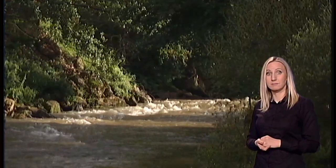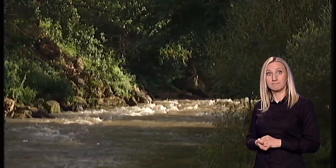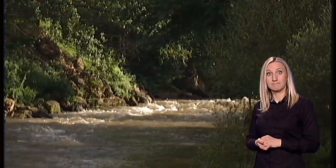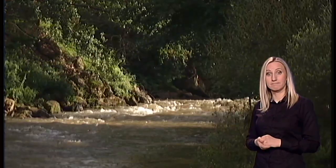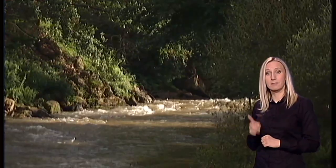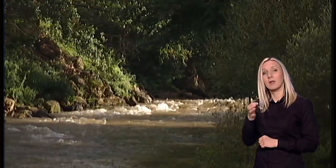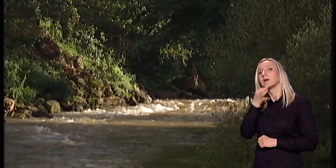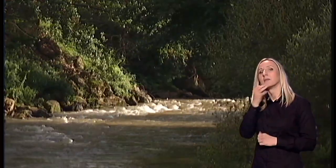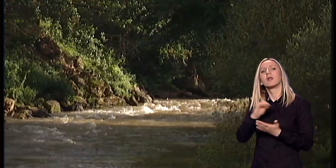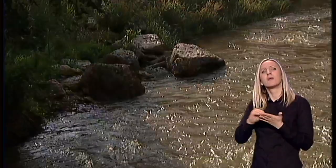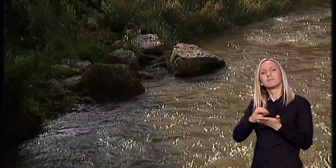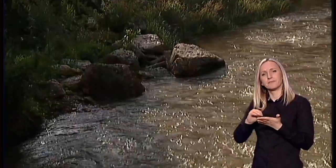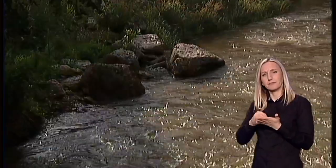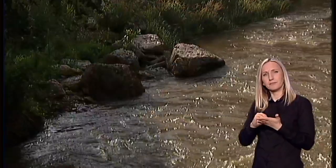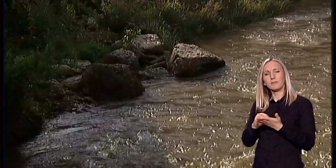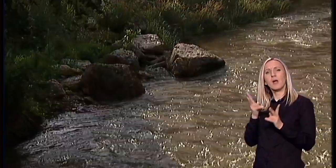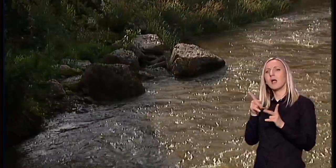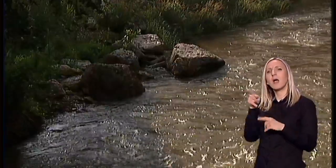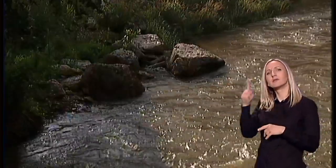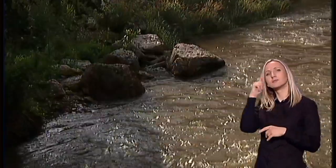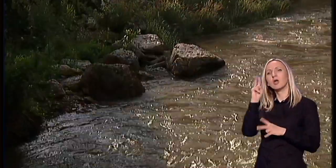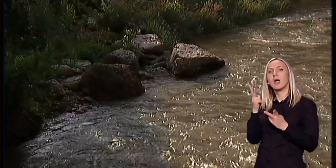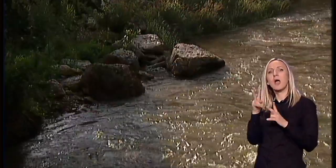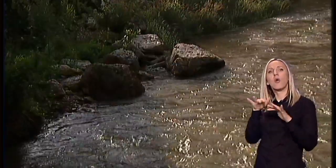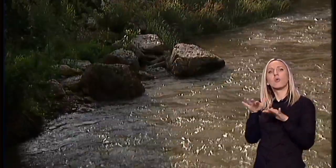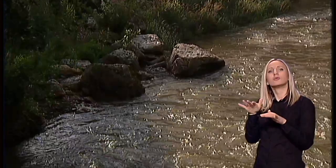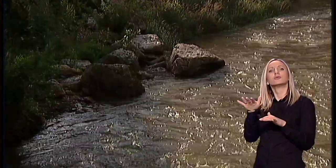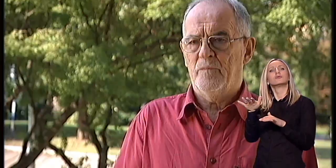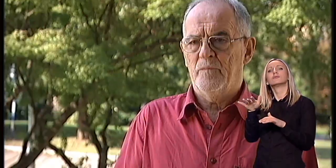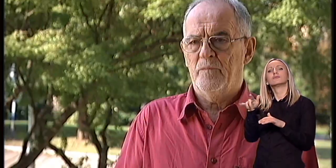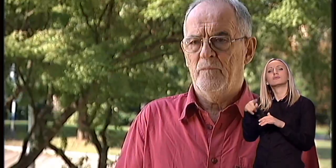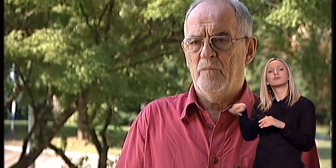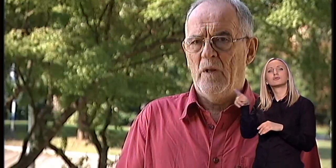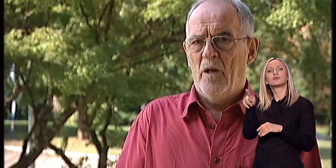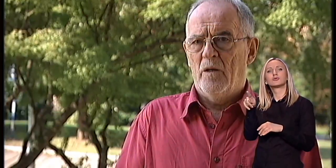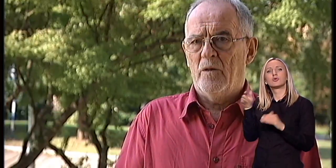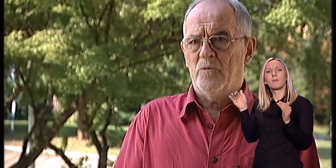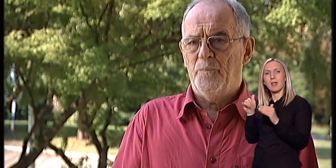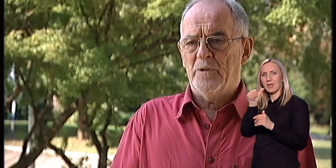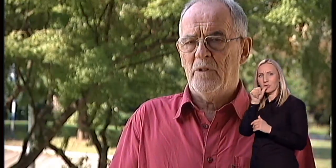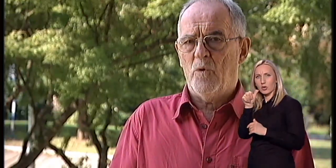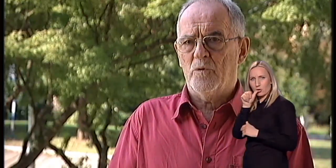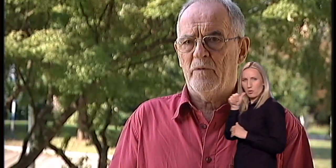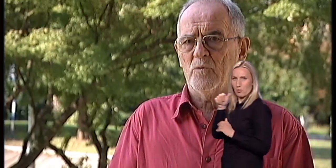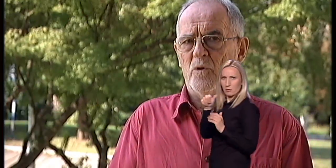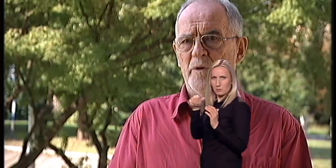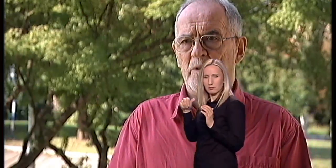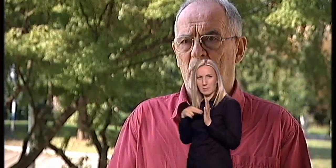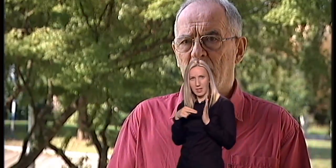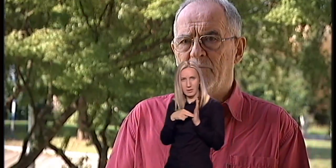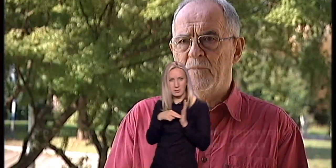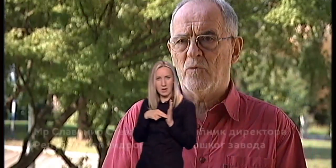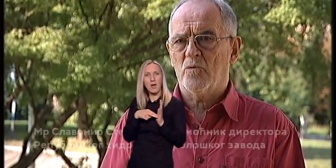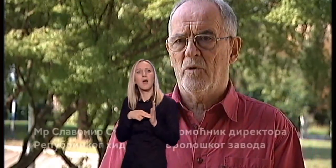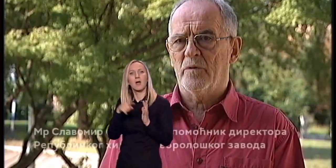Kako je vaše mišljenje, kako utiču mini hidroelektrane na vodni režim na Staroj planini? Na to pitanje mogu da vam odgovorim